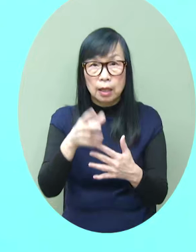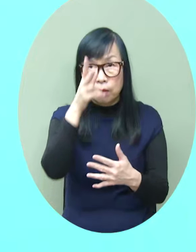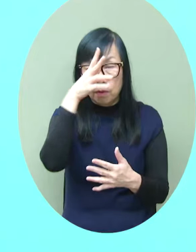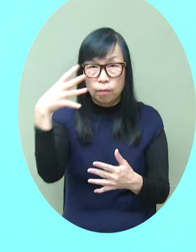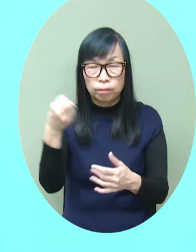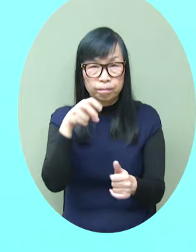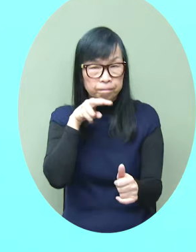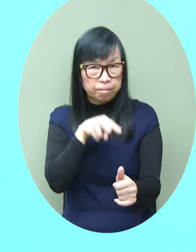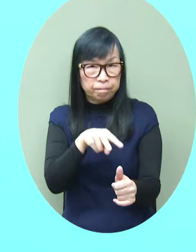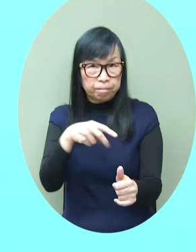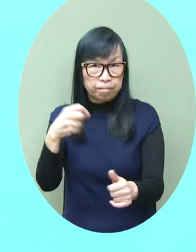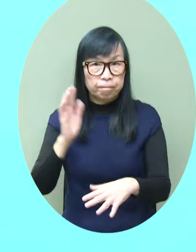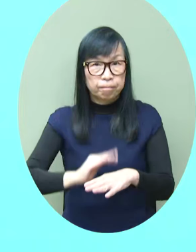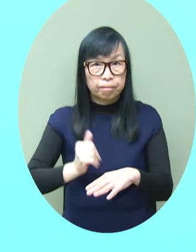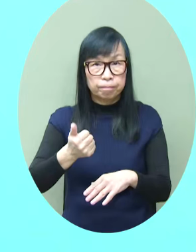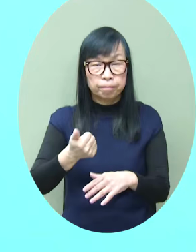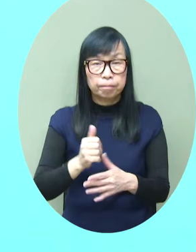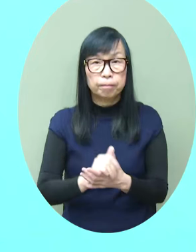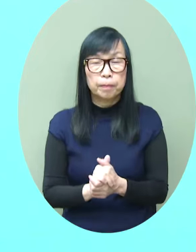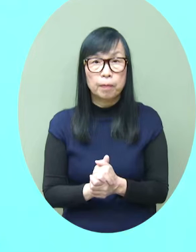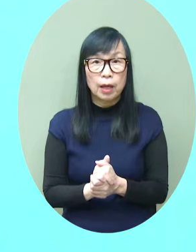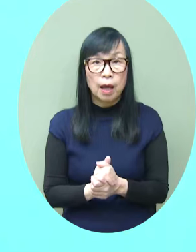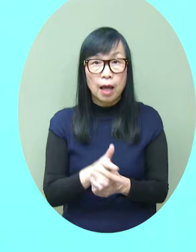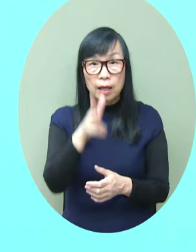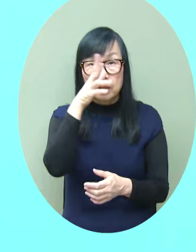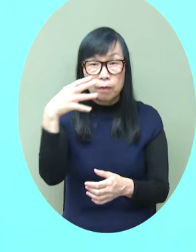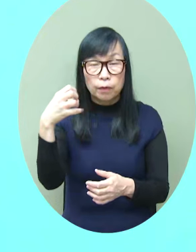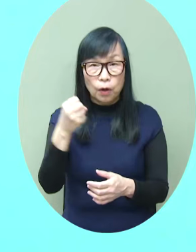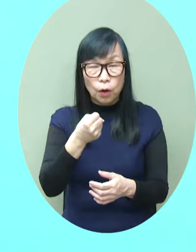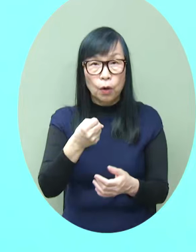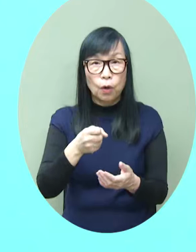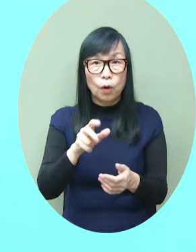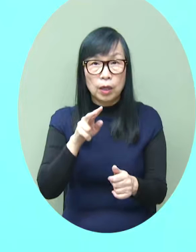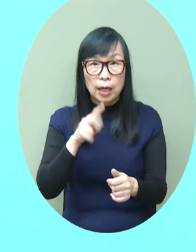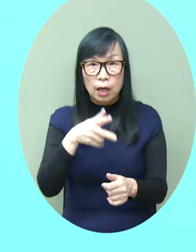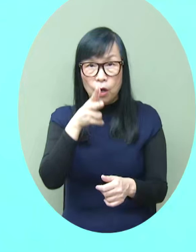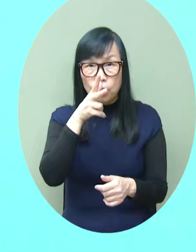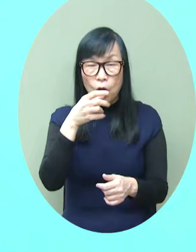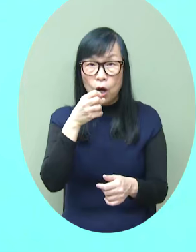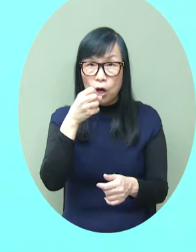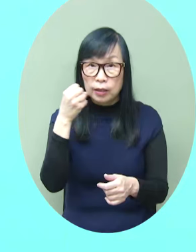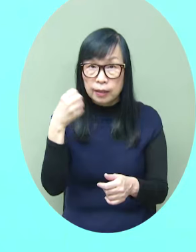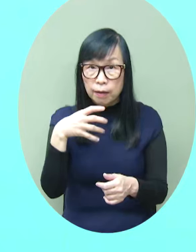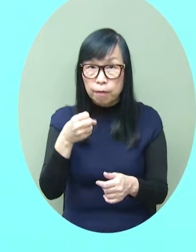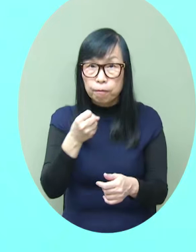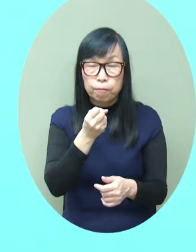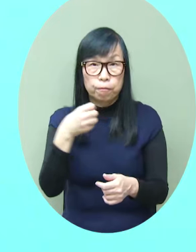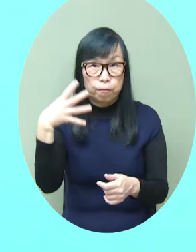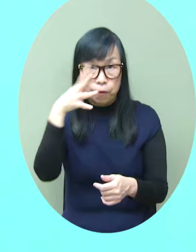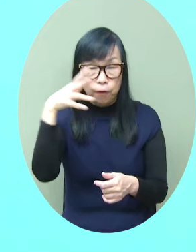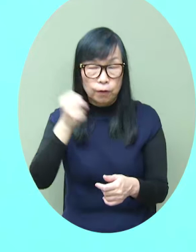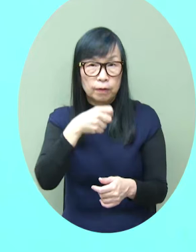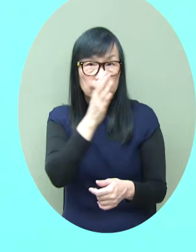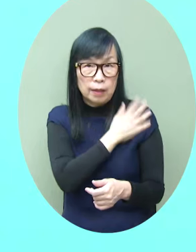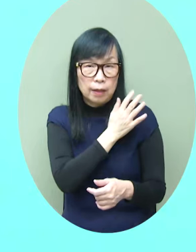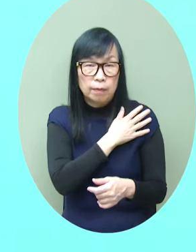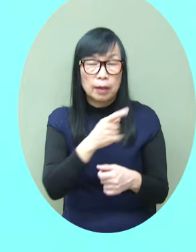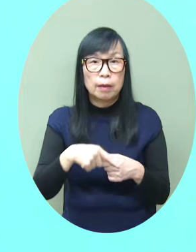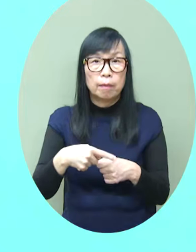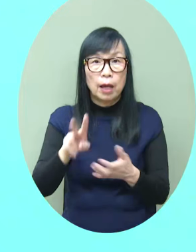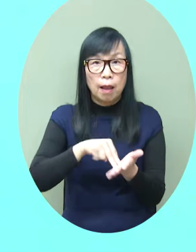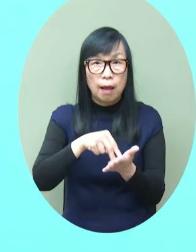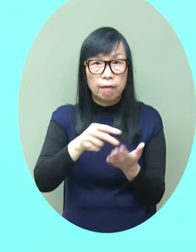管治效能。當然特區的管治效能，特區政府呢是第一的責任人，但是立法